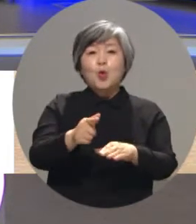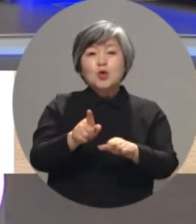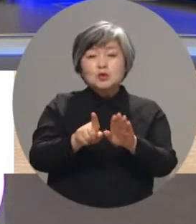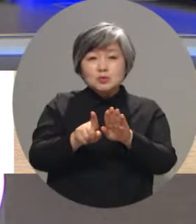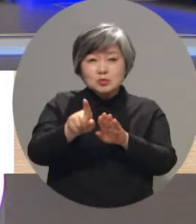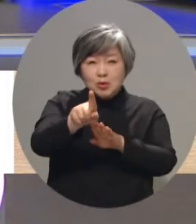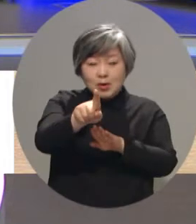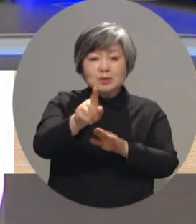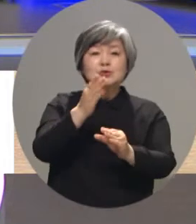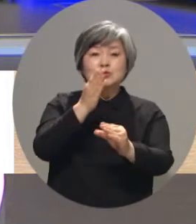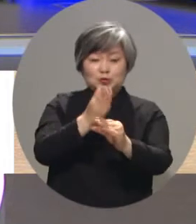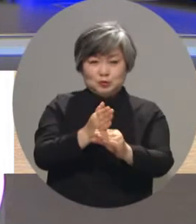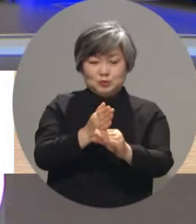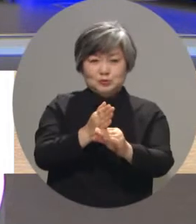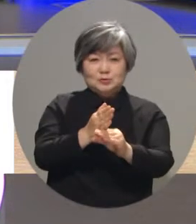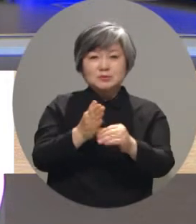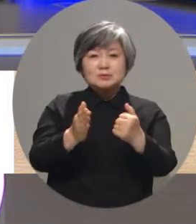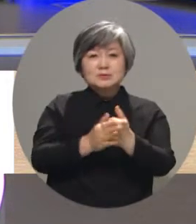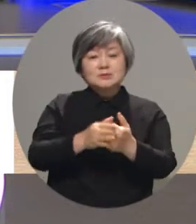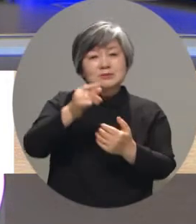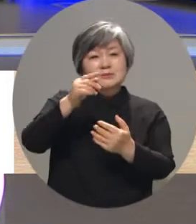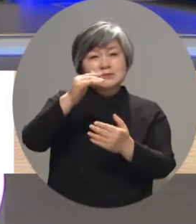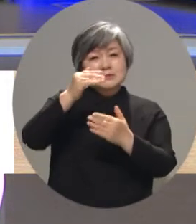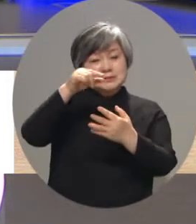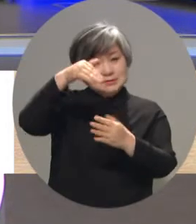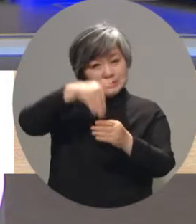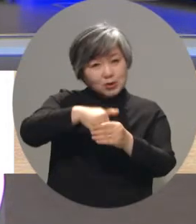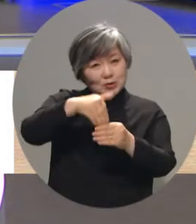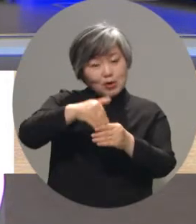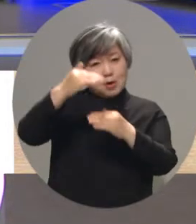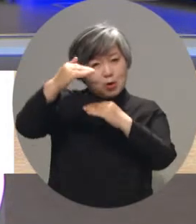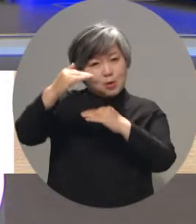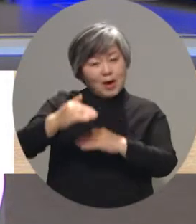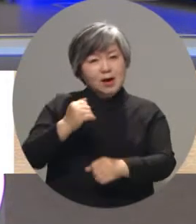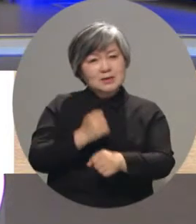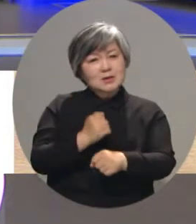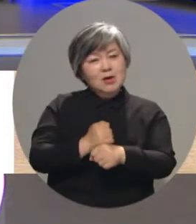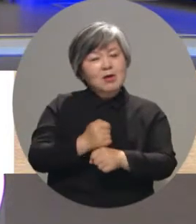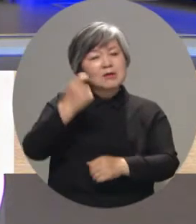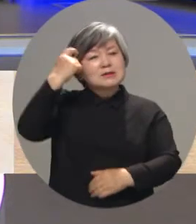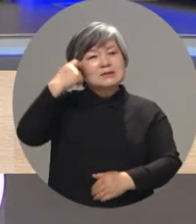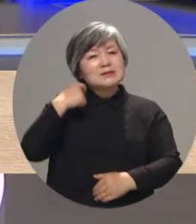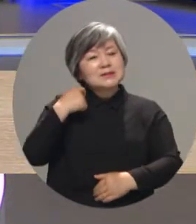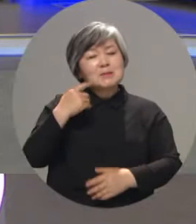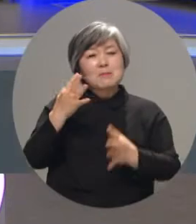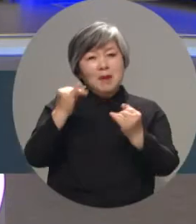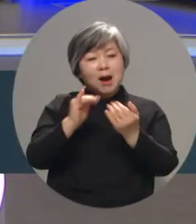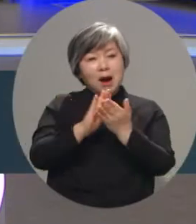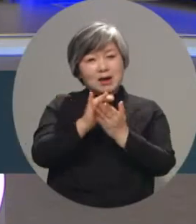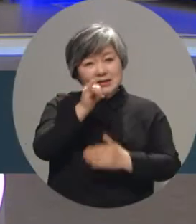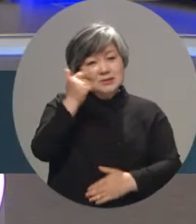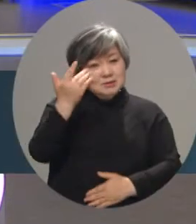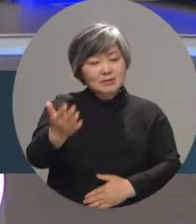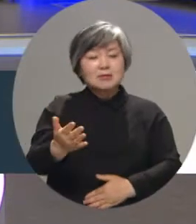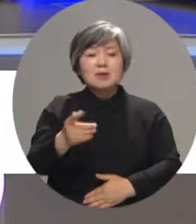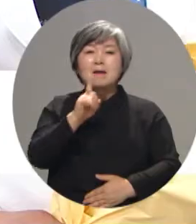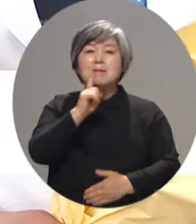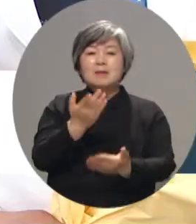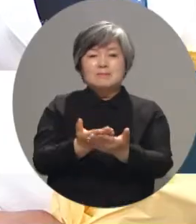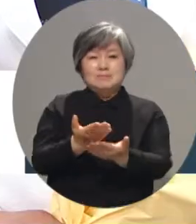것으로 나타나고 있는데요. 선거 과정에서의 소회 남다르실 것 같습니다. 네, 한 말씀해